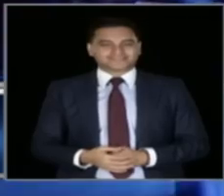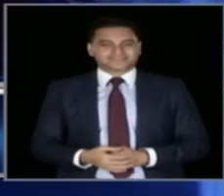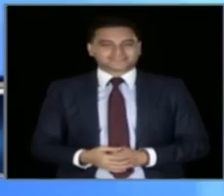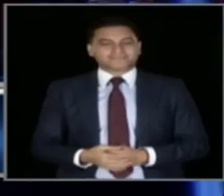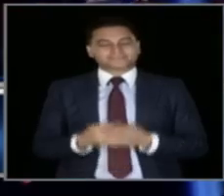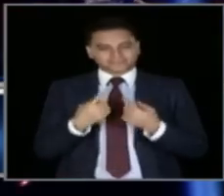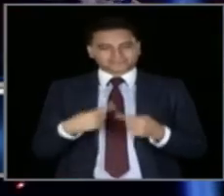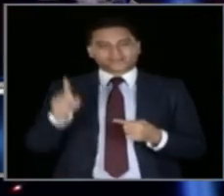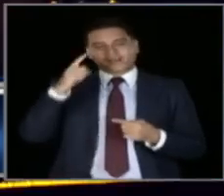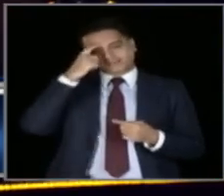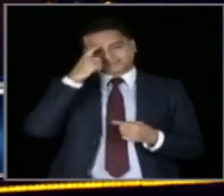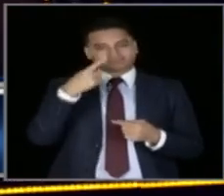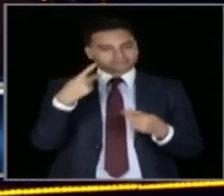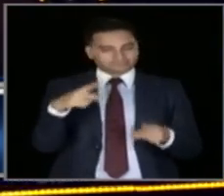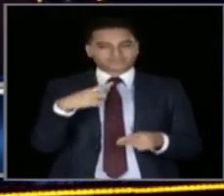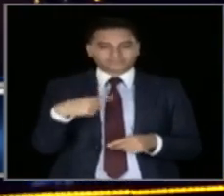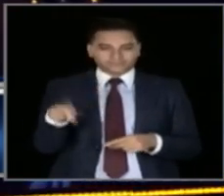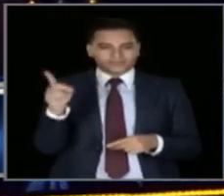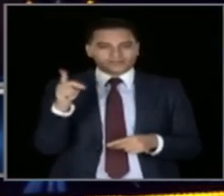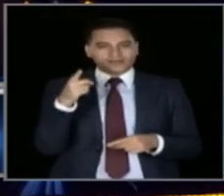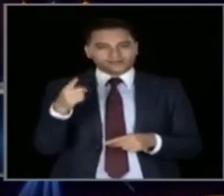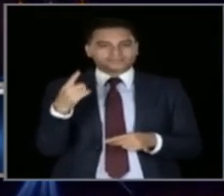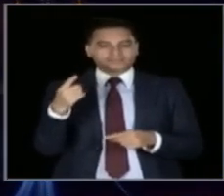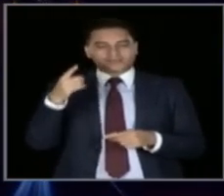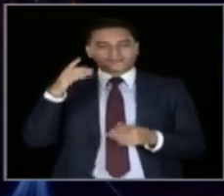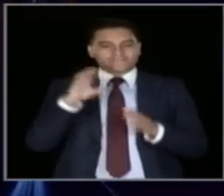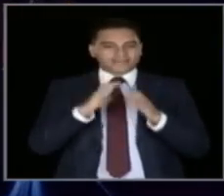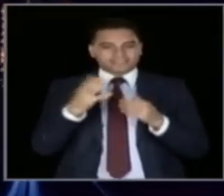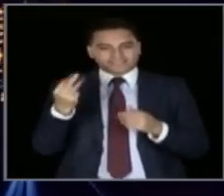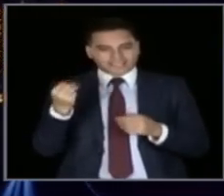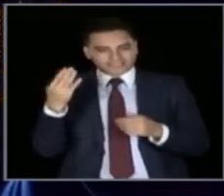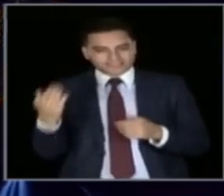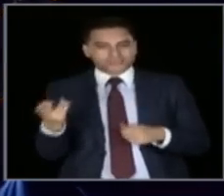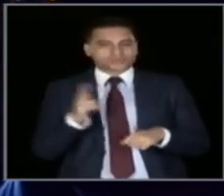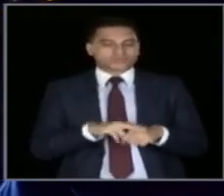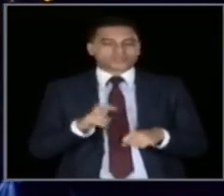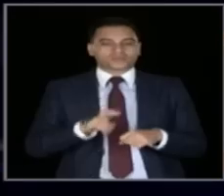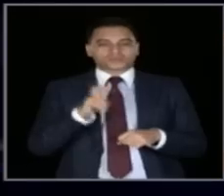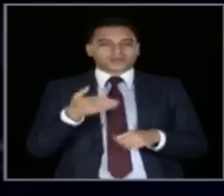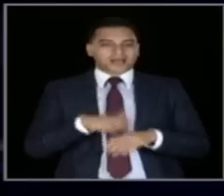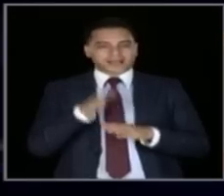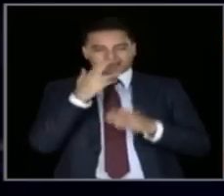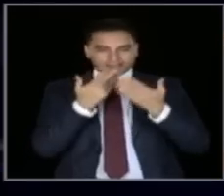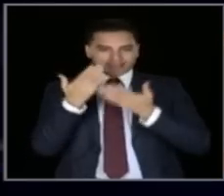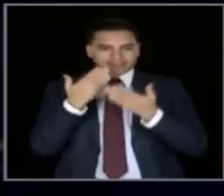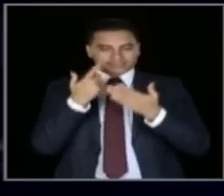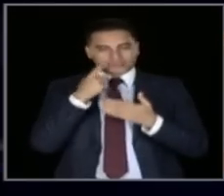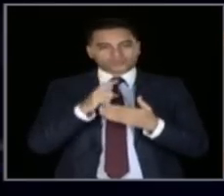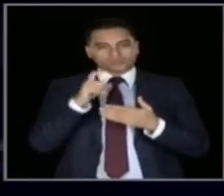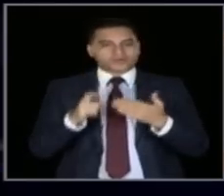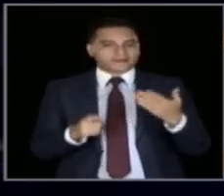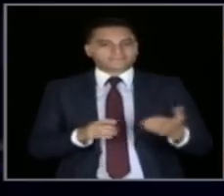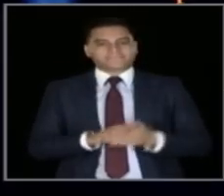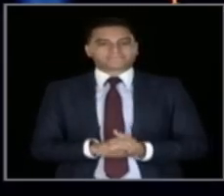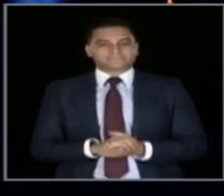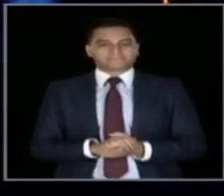هي الهند فعلاً. رب عليك يا مؤمن. العراب 30. وسؤال في التاريخ، تاريخ